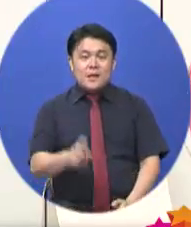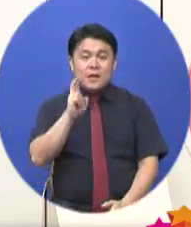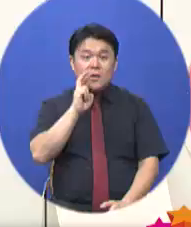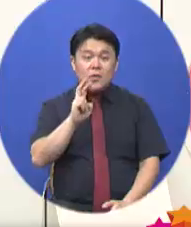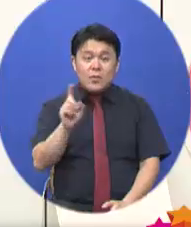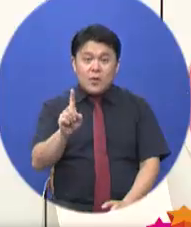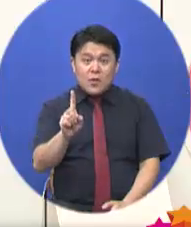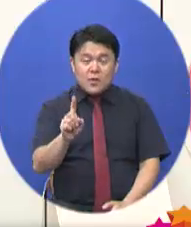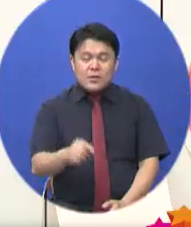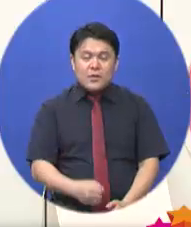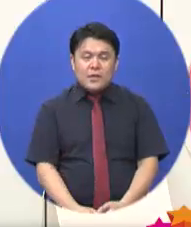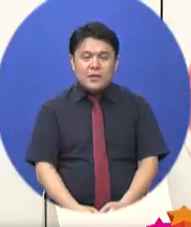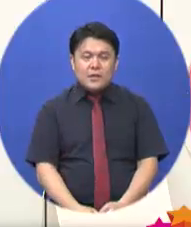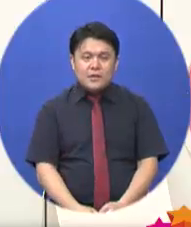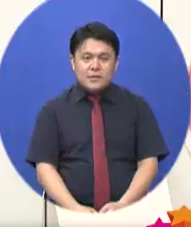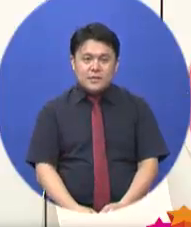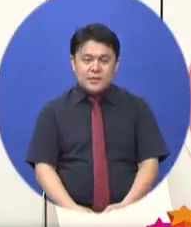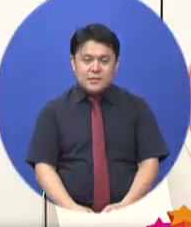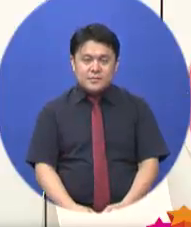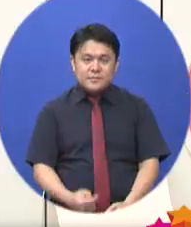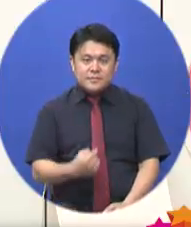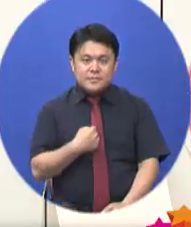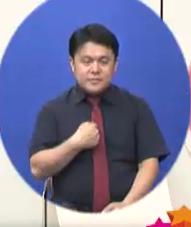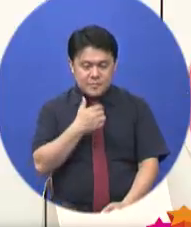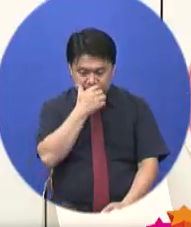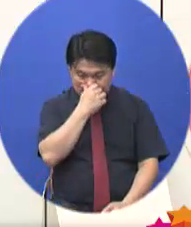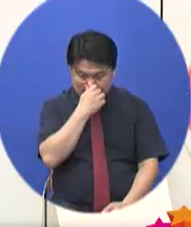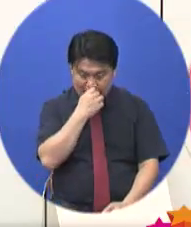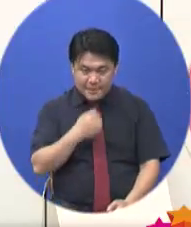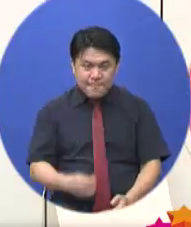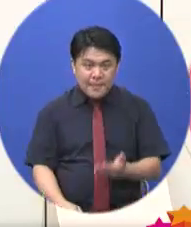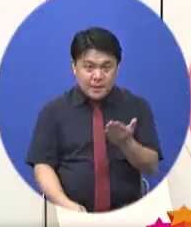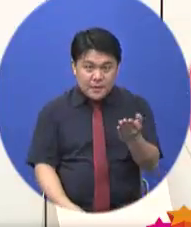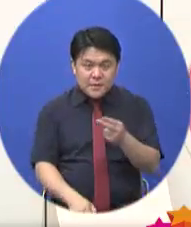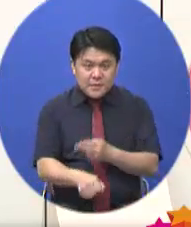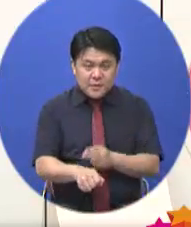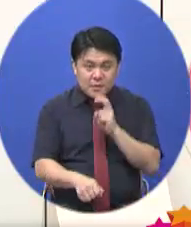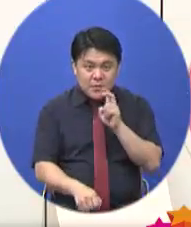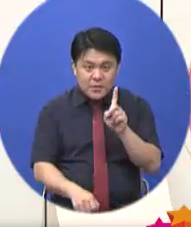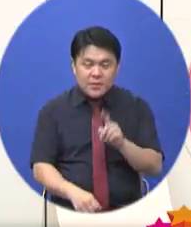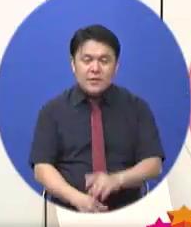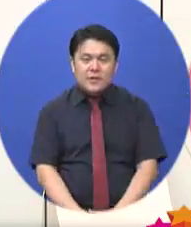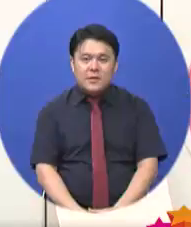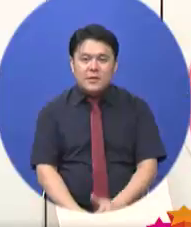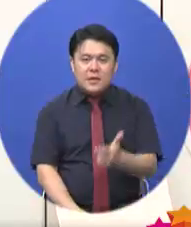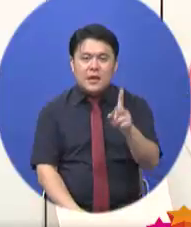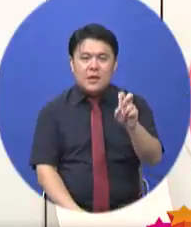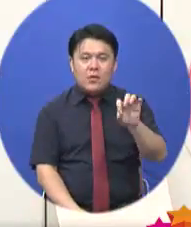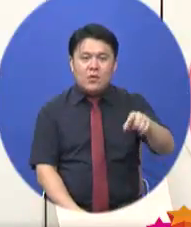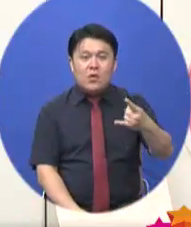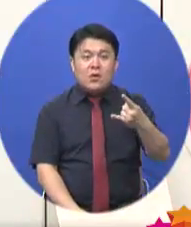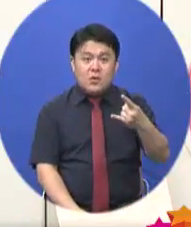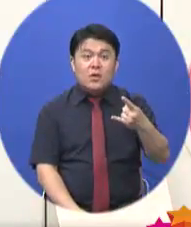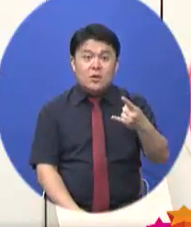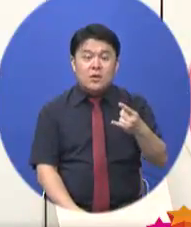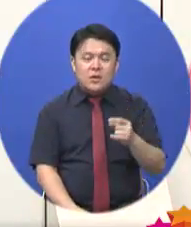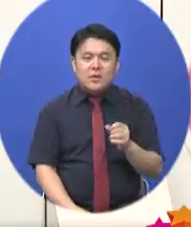과연 어떤 노래 또 신청하셨나? 네, 역시 또 오늘 또 김용 선생님의 네. 남원의 예수